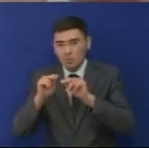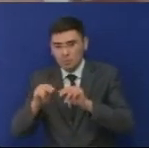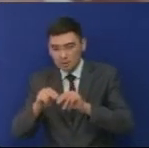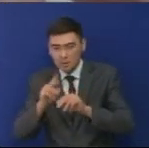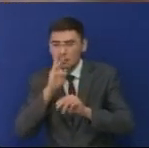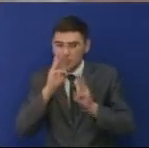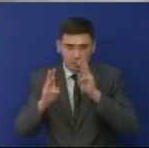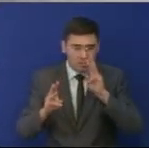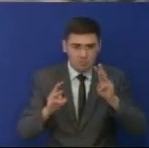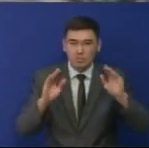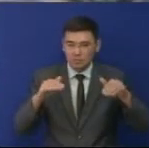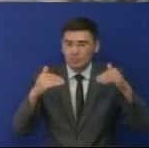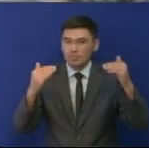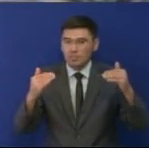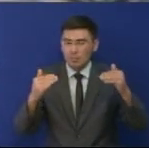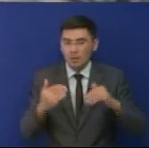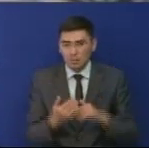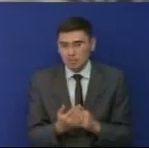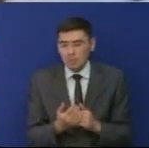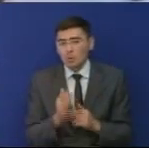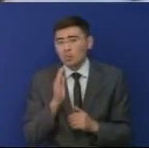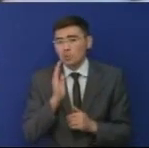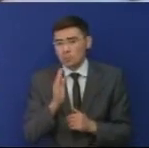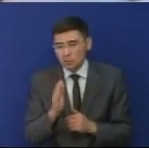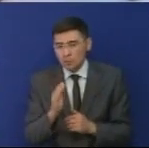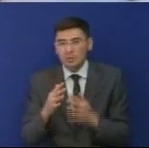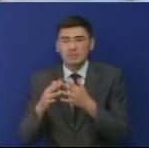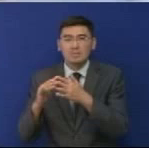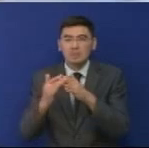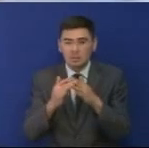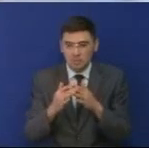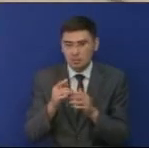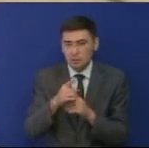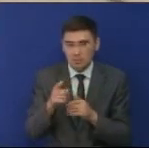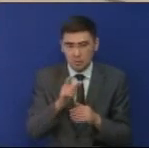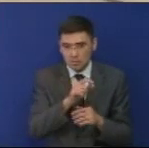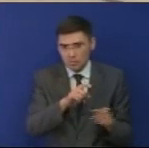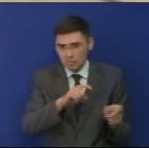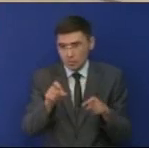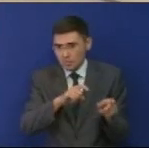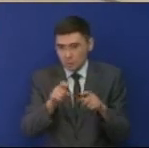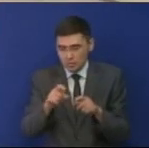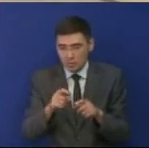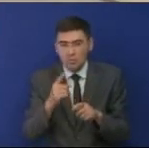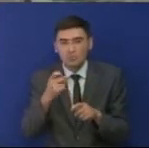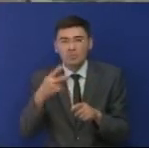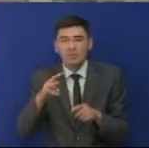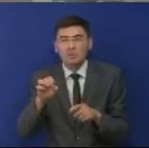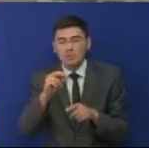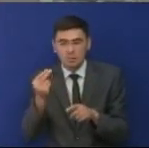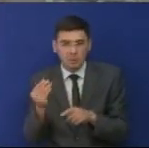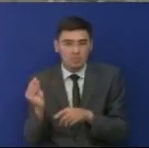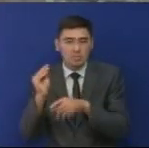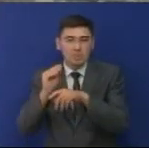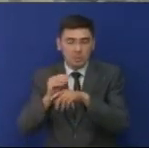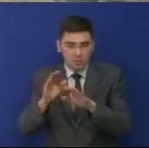в рамках программы «С дипломом в село» планируется увеличить финансирование до 20 миллиардов тенге. Для создания равных возможностей для людей с